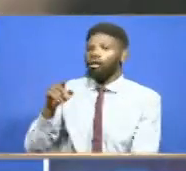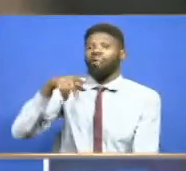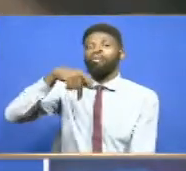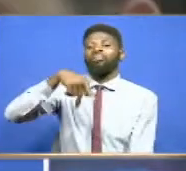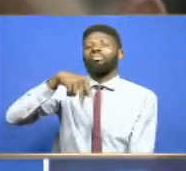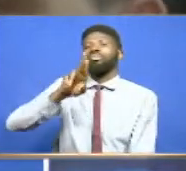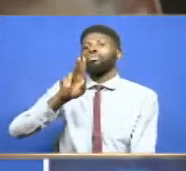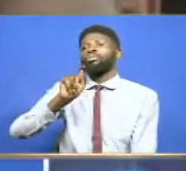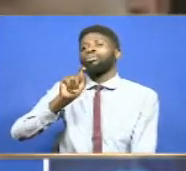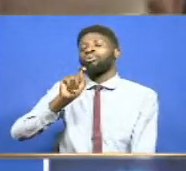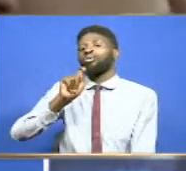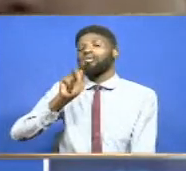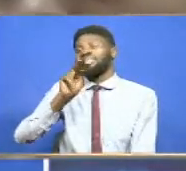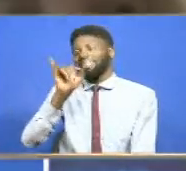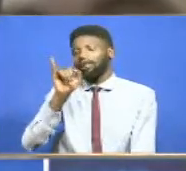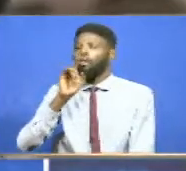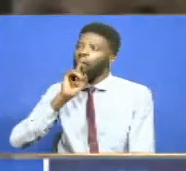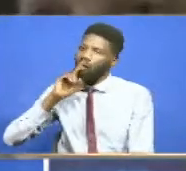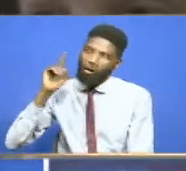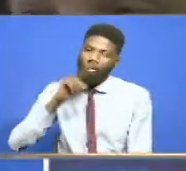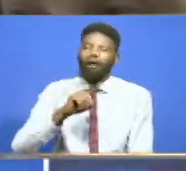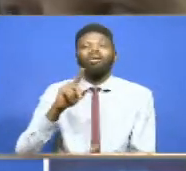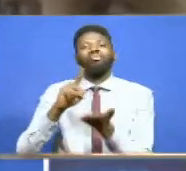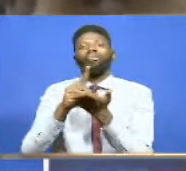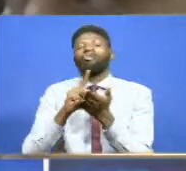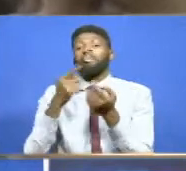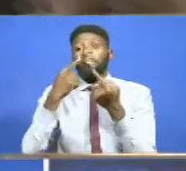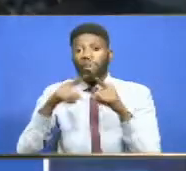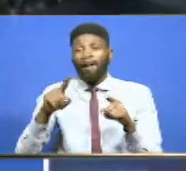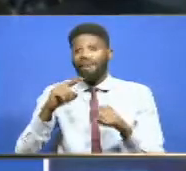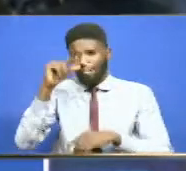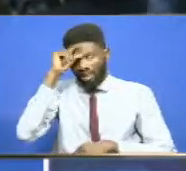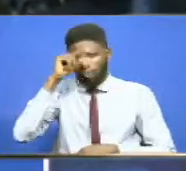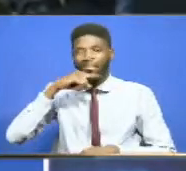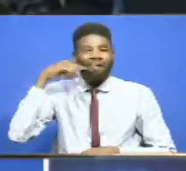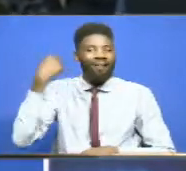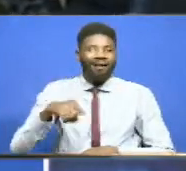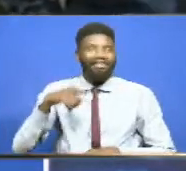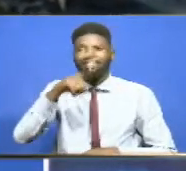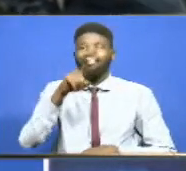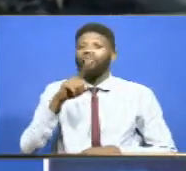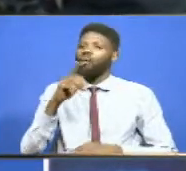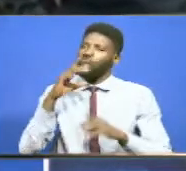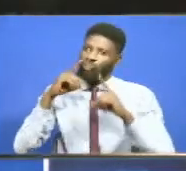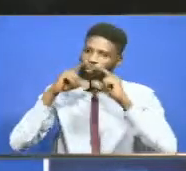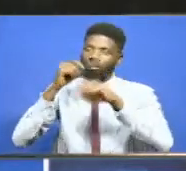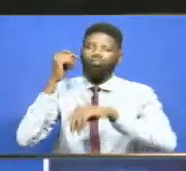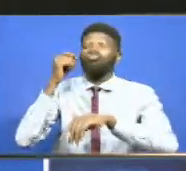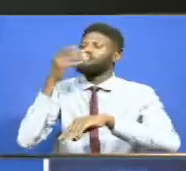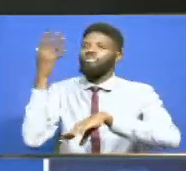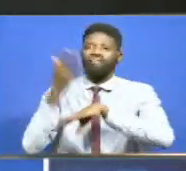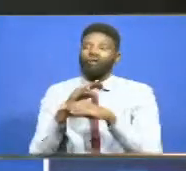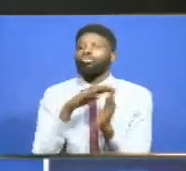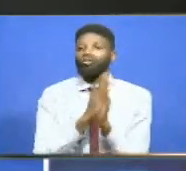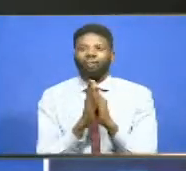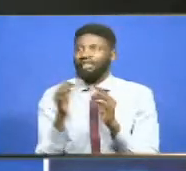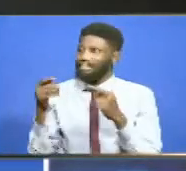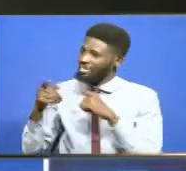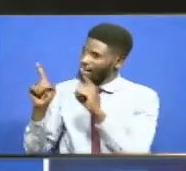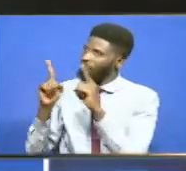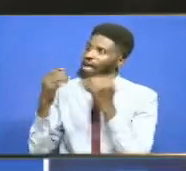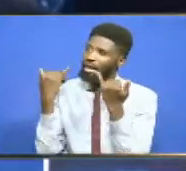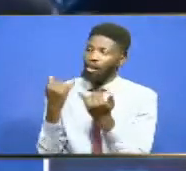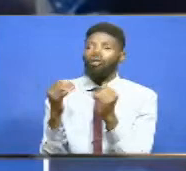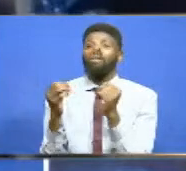aliagiza awekewe sumu, madai ambayo serikali ya Urusi imeyapuuza. Alifungiwa gerezani kwa madai ya ubadhirifu na amesusia chakula kwa